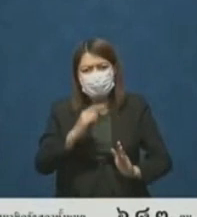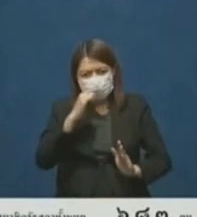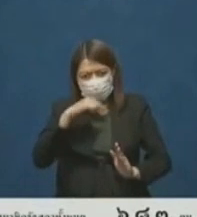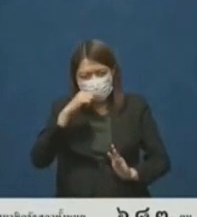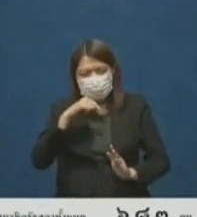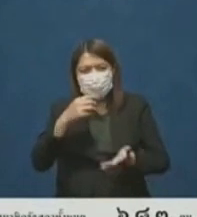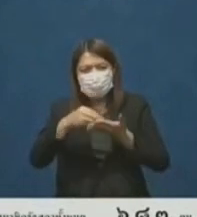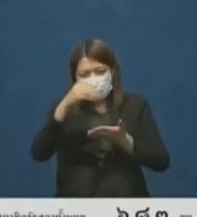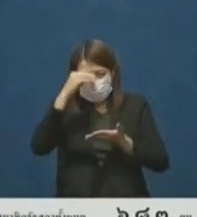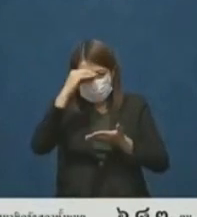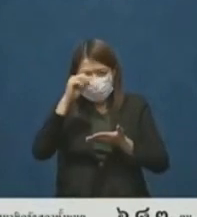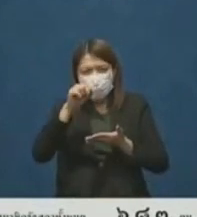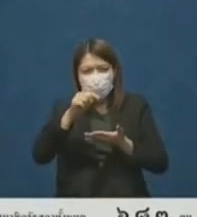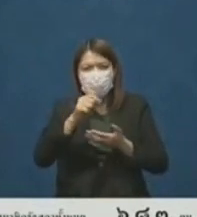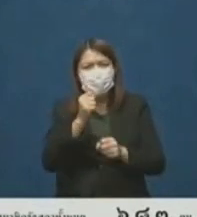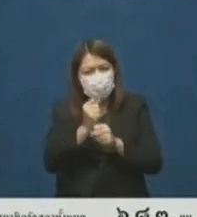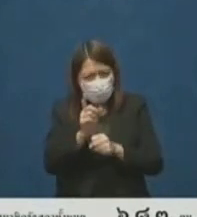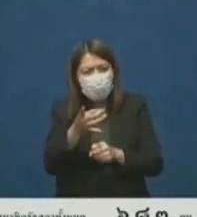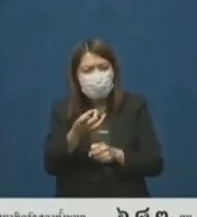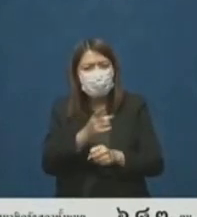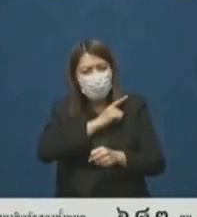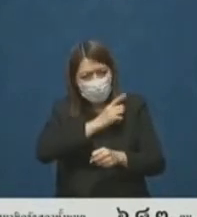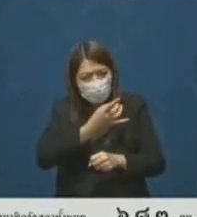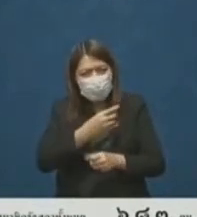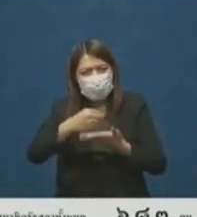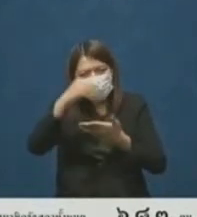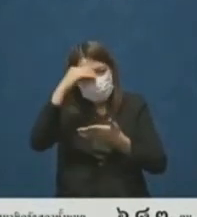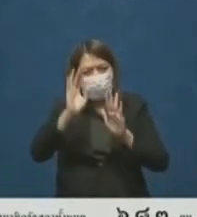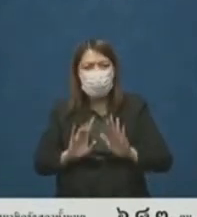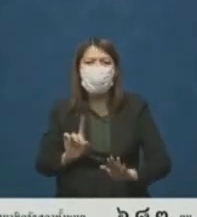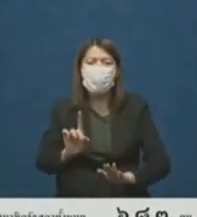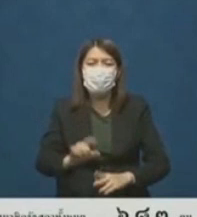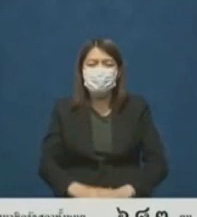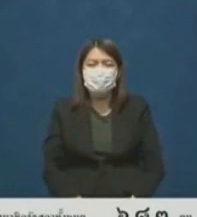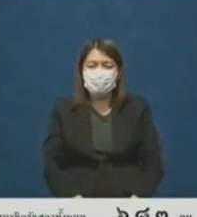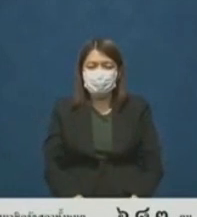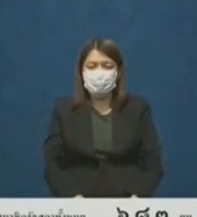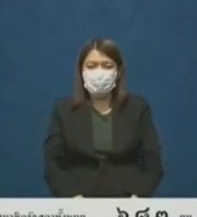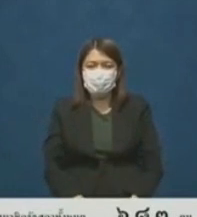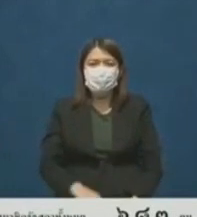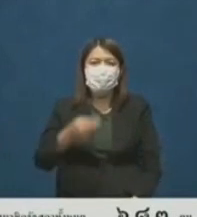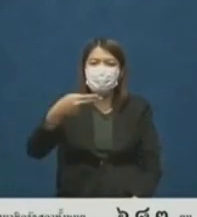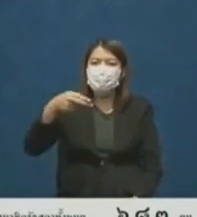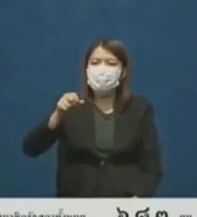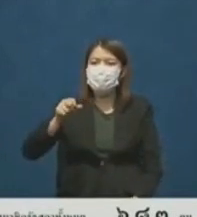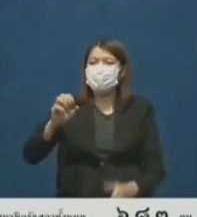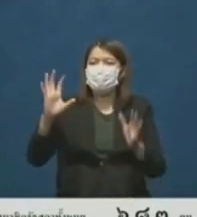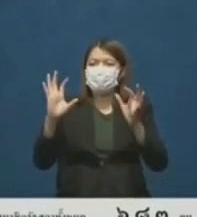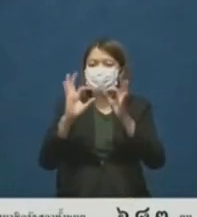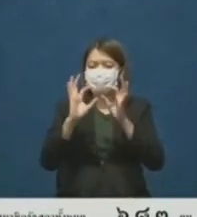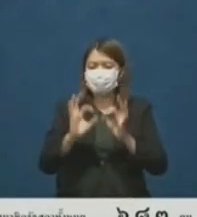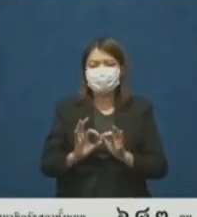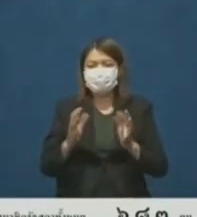ว่าความเป็นคนไทยความเป็นนักเรียนต้องทำอะไรเรียนอย่างไรเพ